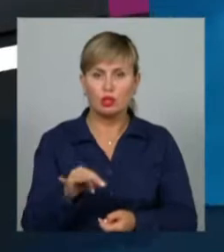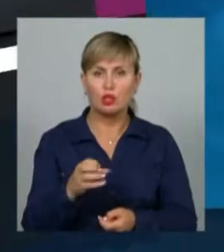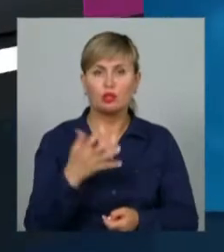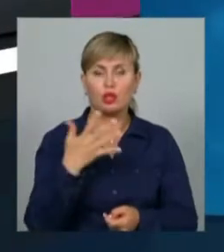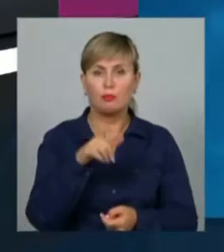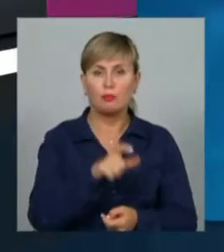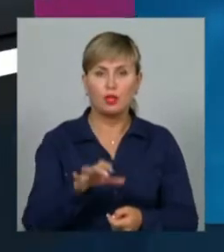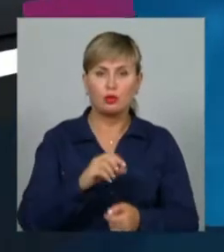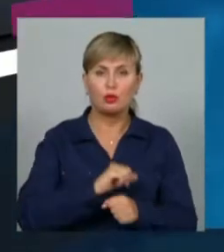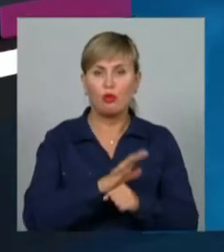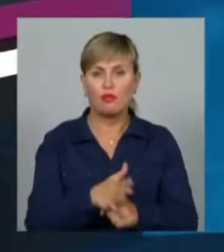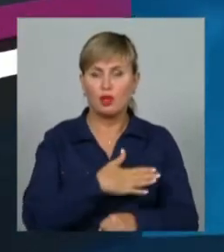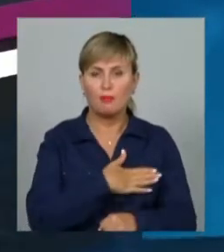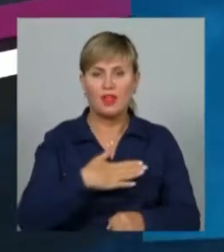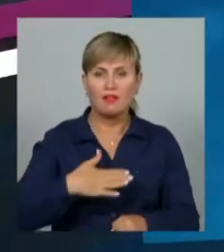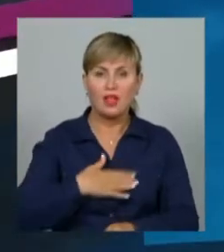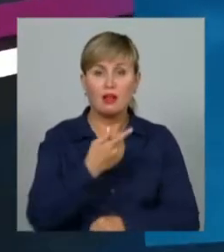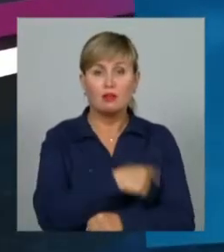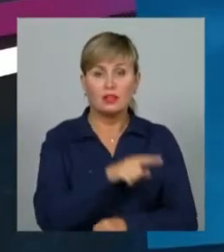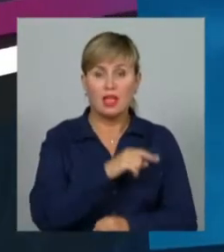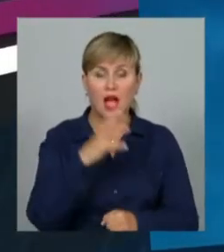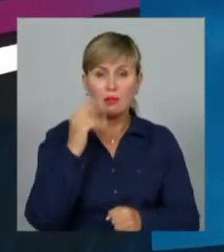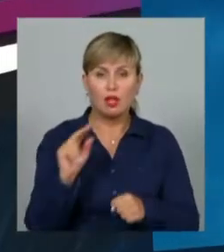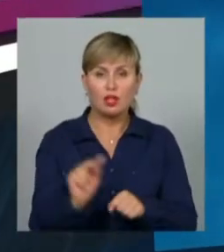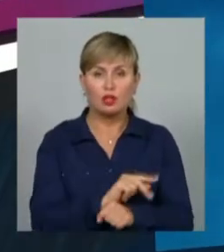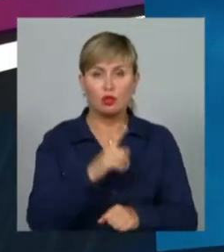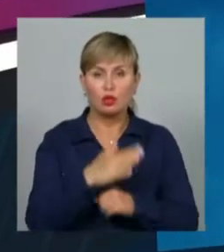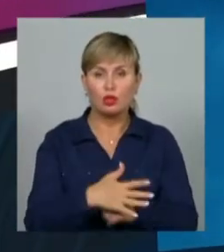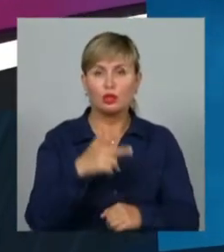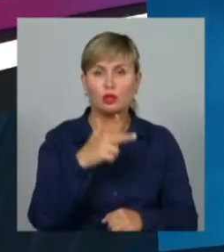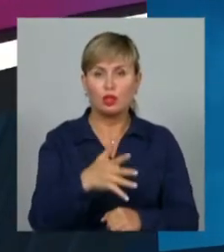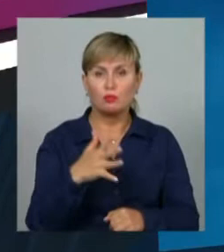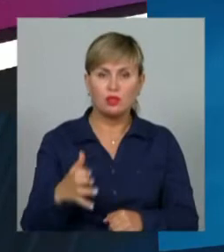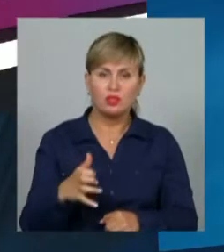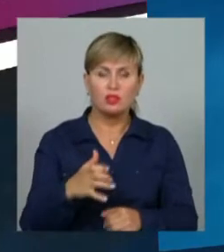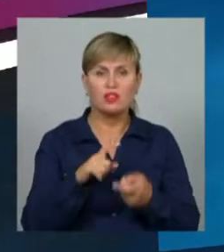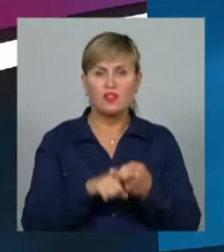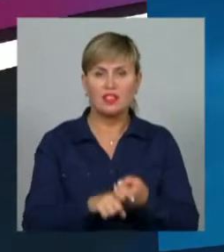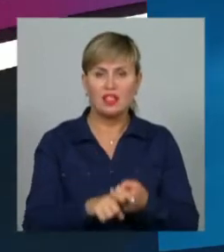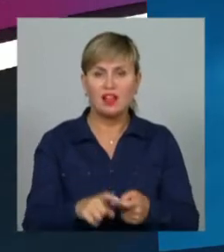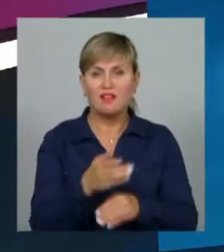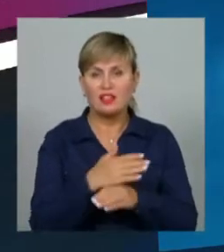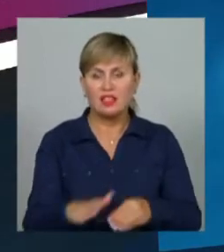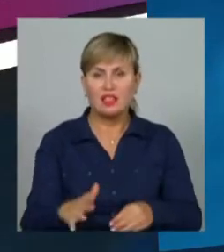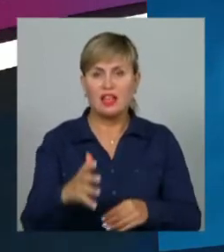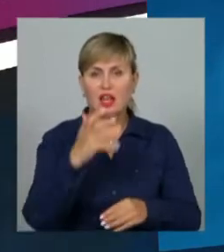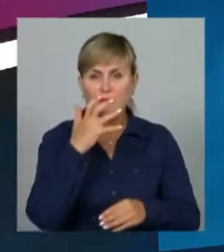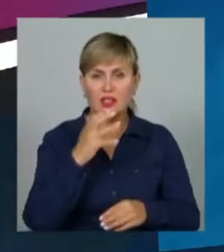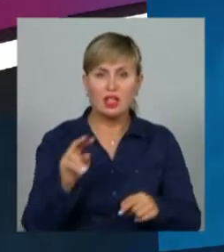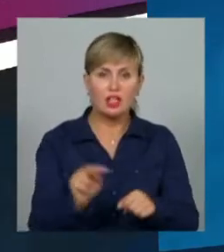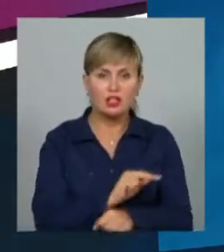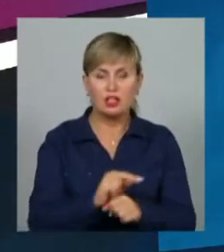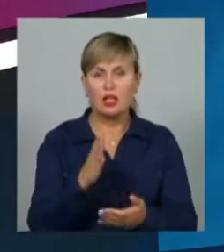5 от ковидной пневмонии. В стационарах Алматы лечатся около 3 500 инфицированных. В отделениях реанимации и интенсивной